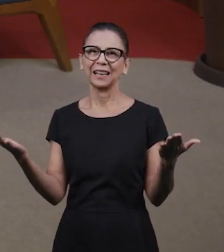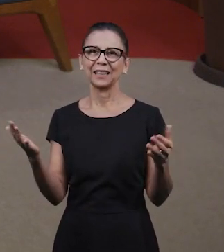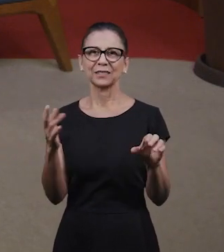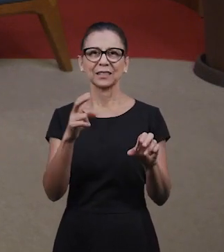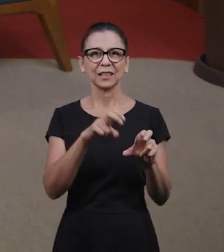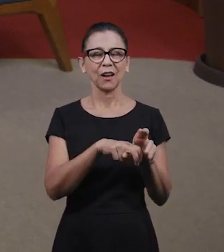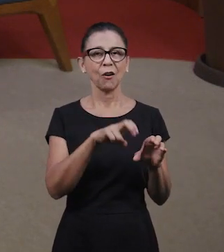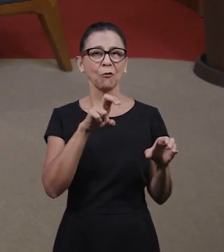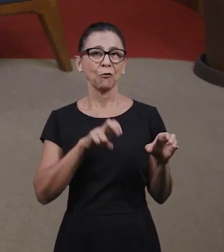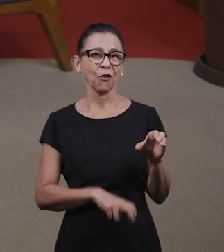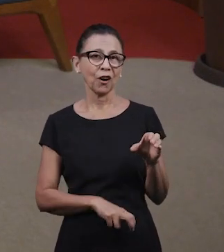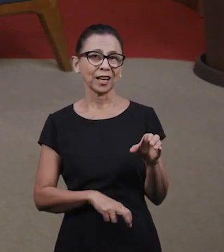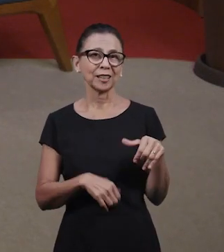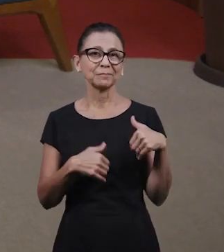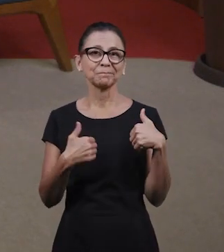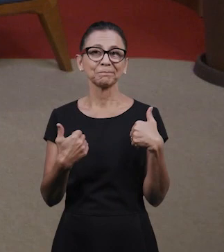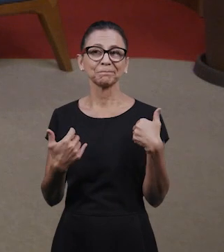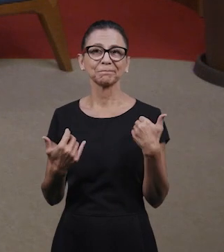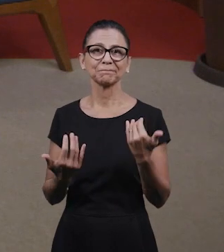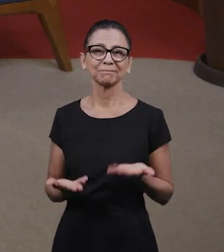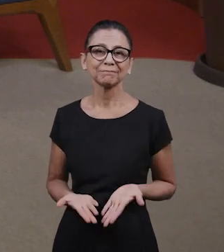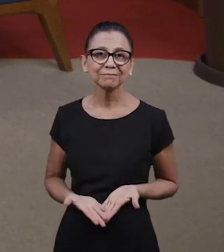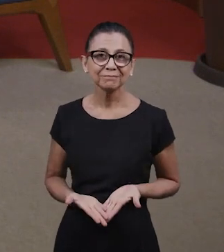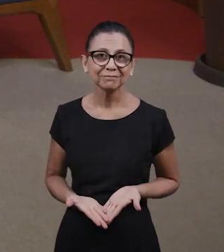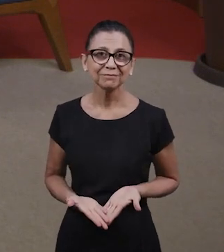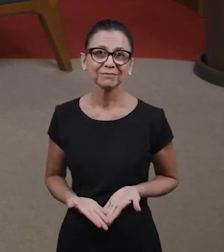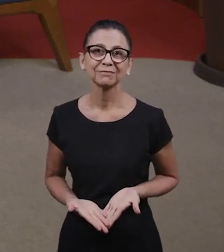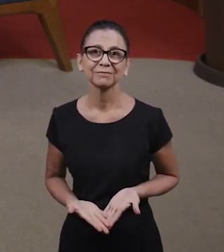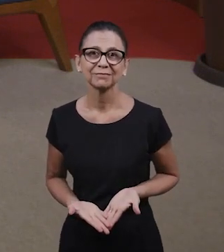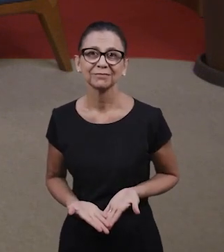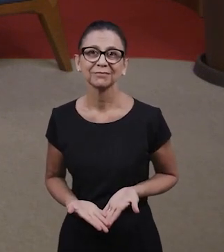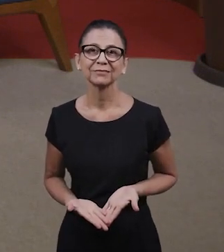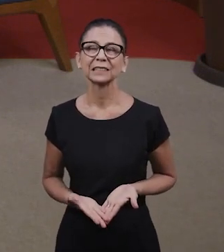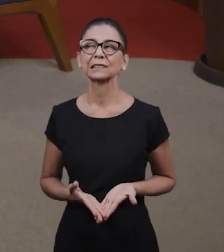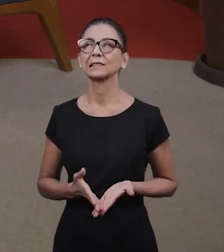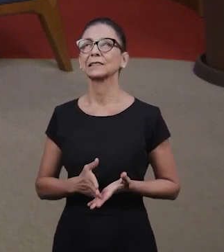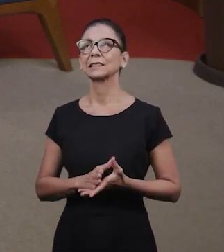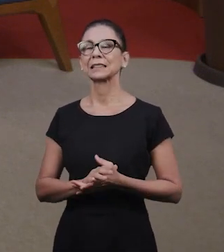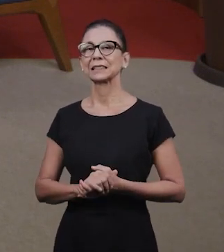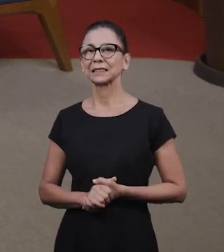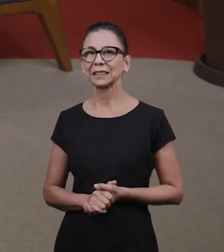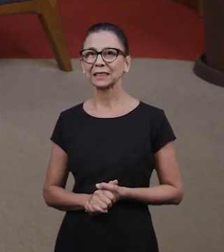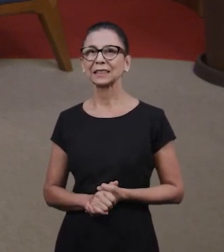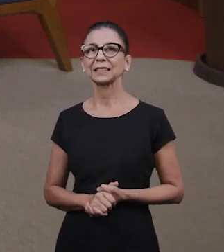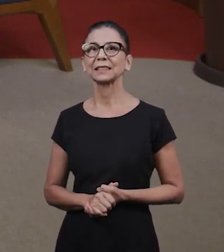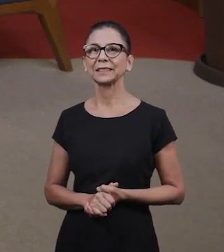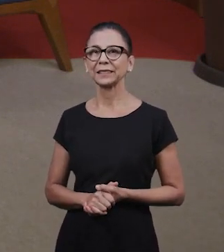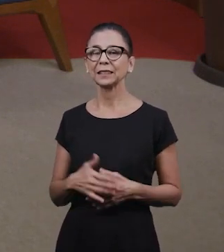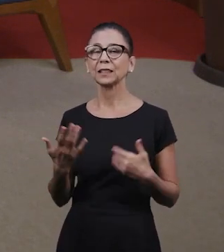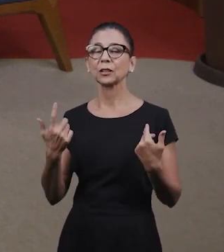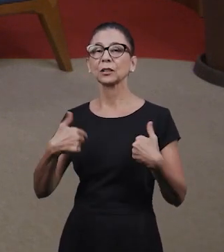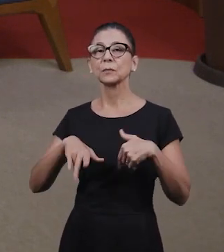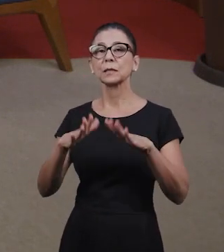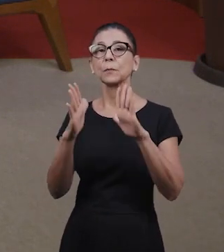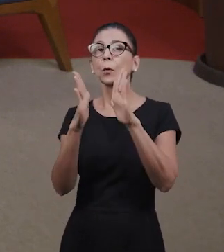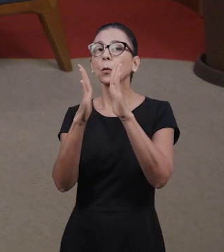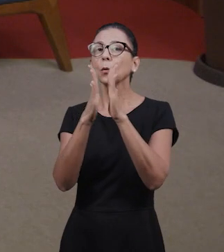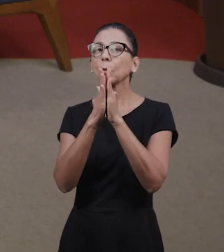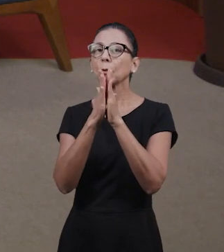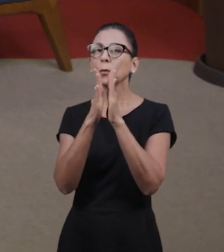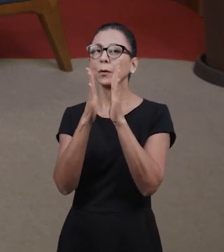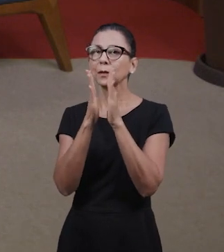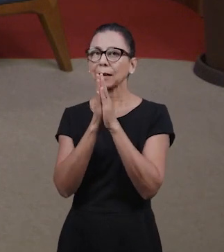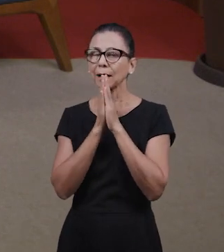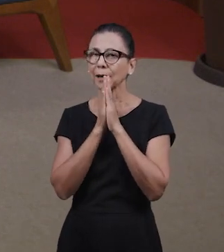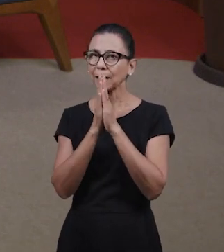infidèles. Et cela fait partie de la vigilance, n'est-ce pas, Alexandre? La prière. Veiller